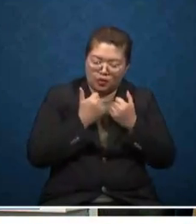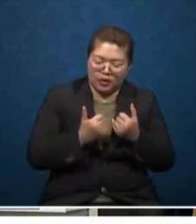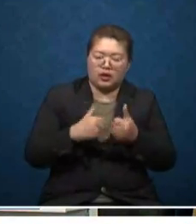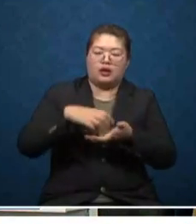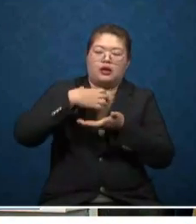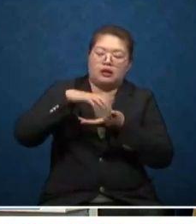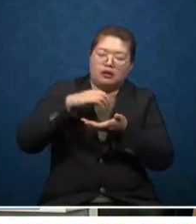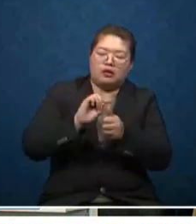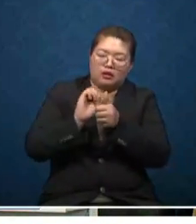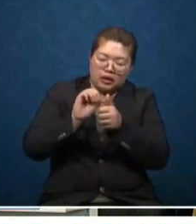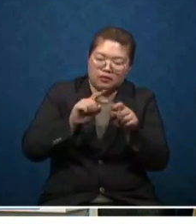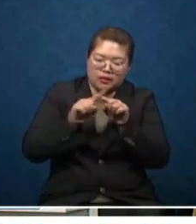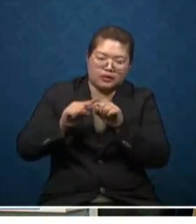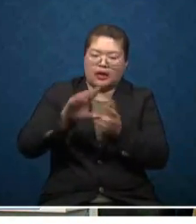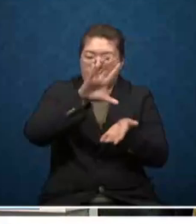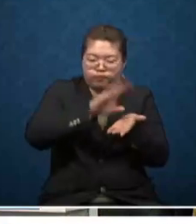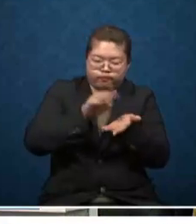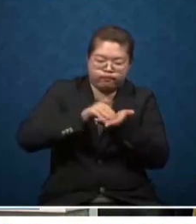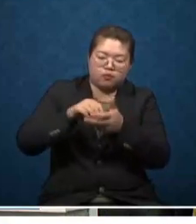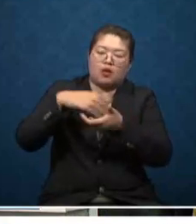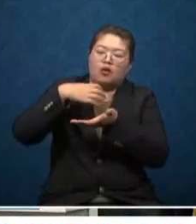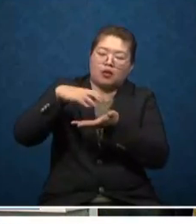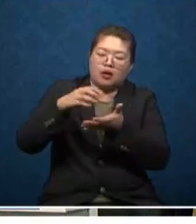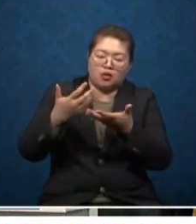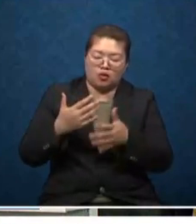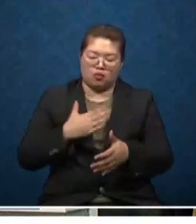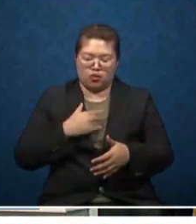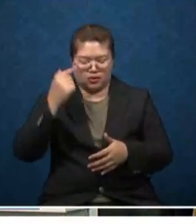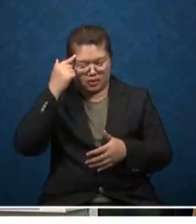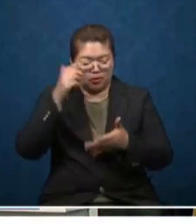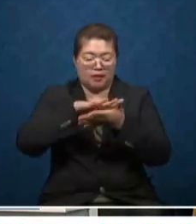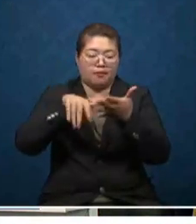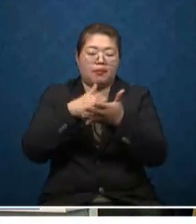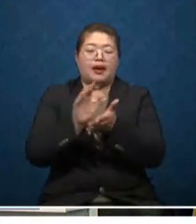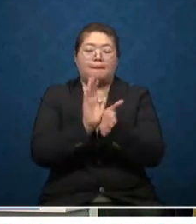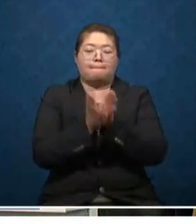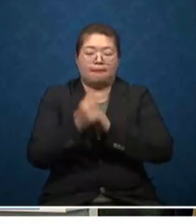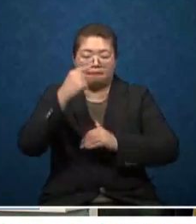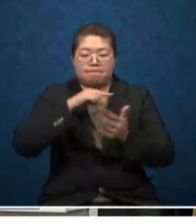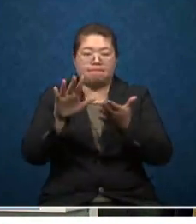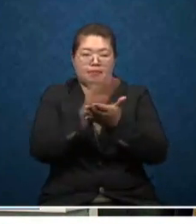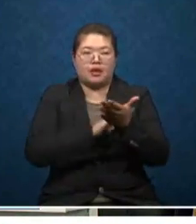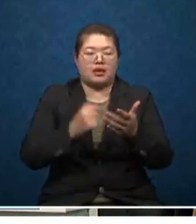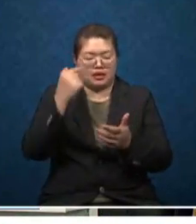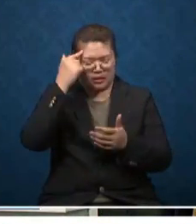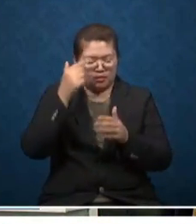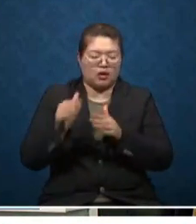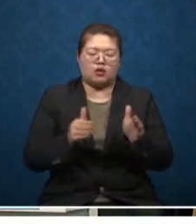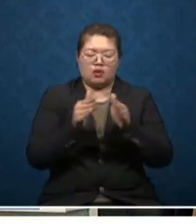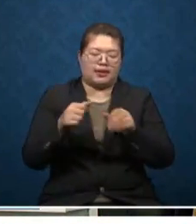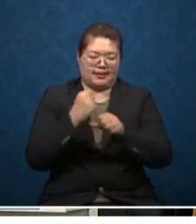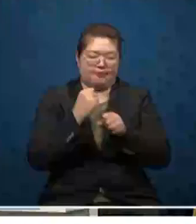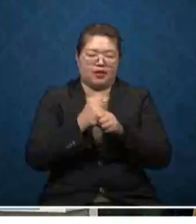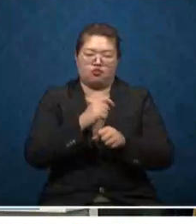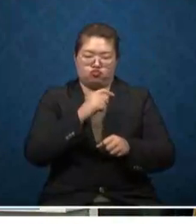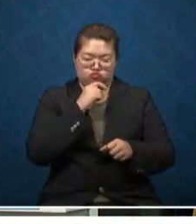มกันมาเนี่ยนะครับประมวลออกมาผมคิดว่าแผนปฏิรูปเนี่ยก็คงน่าจะยังอยู่กระบวนการน่าจะยังอยู่แม้ว่าคณะ